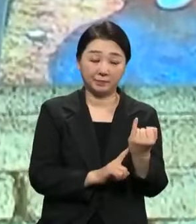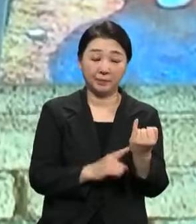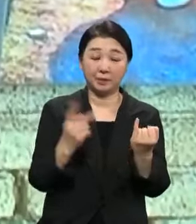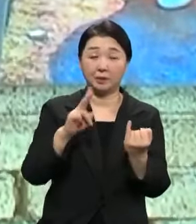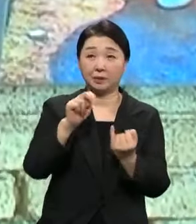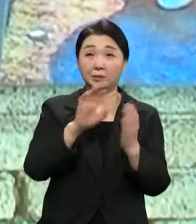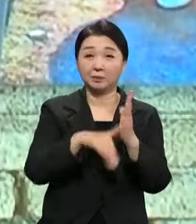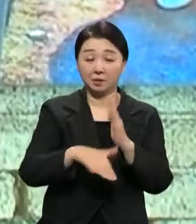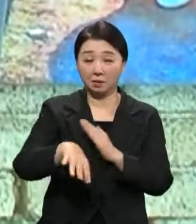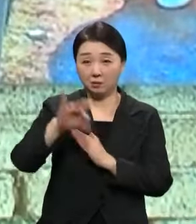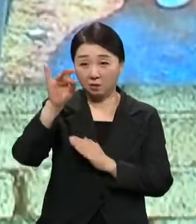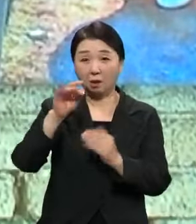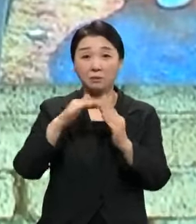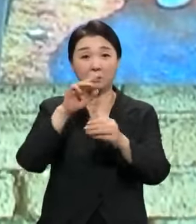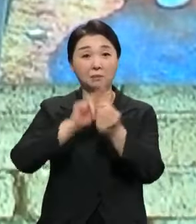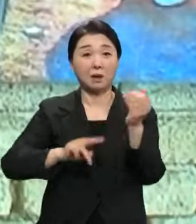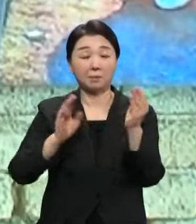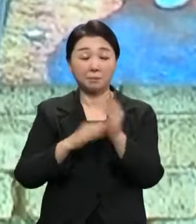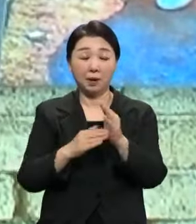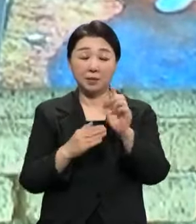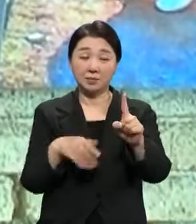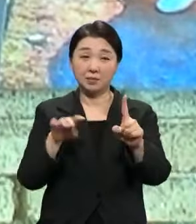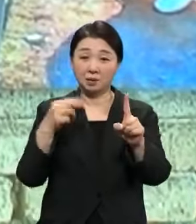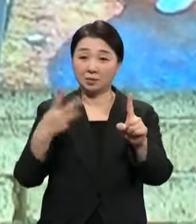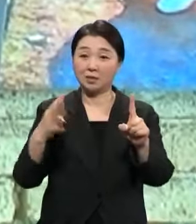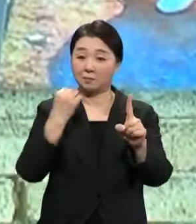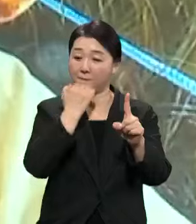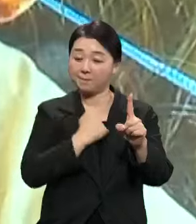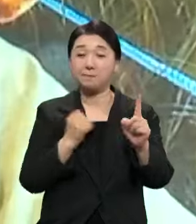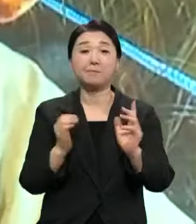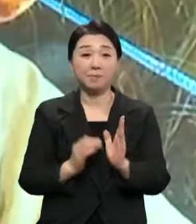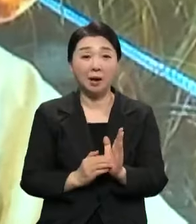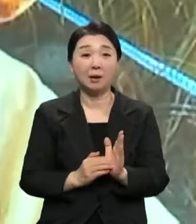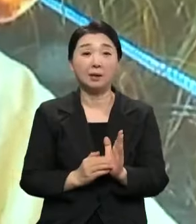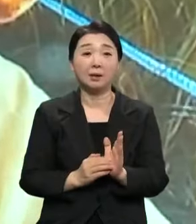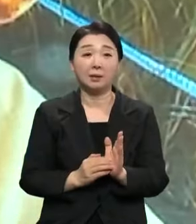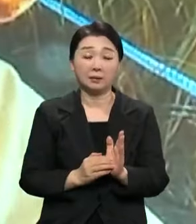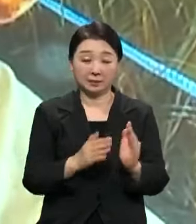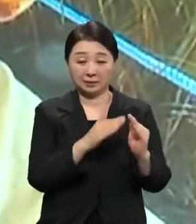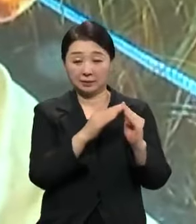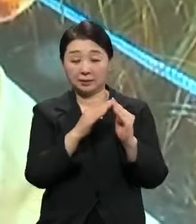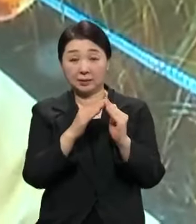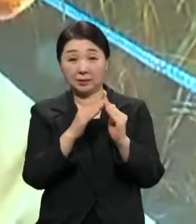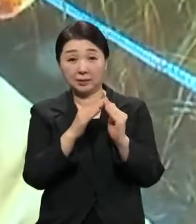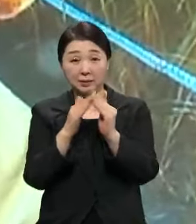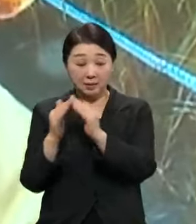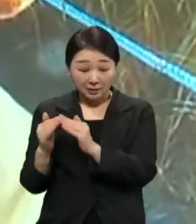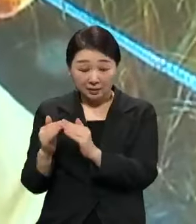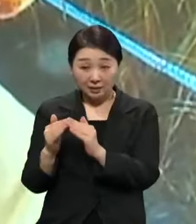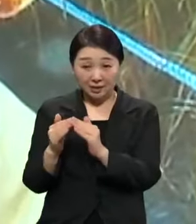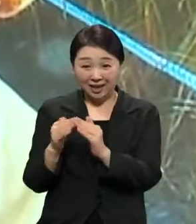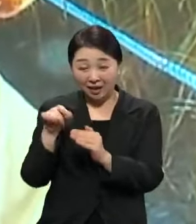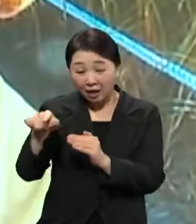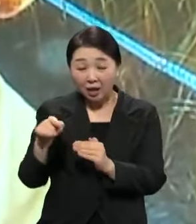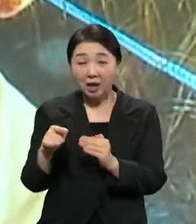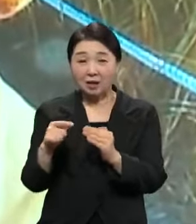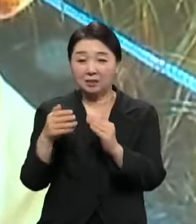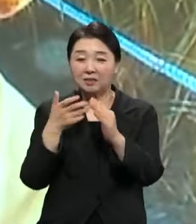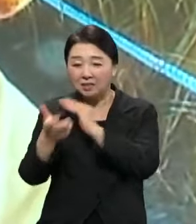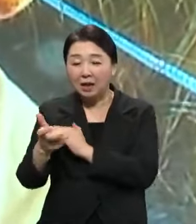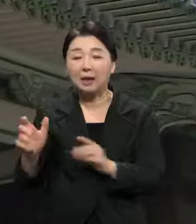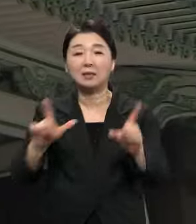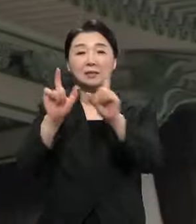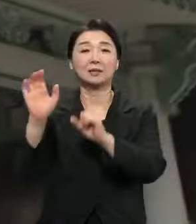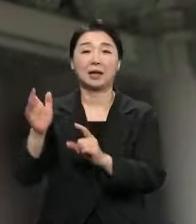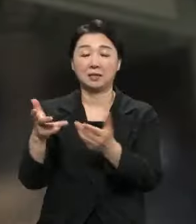초 집을 팔았고 1억 4천만 원의 차익을 얻었습니다. 이 사이 직접 집에 살지 않았고 공유 숙박 사업을